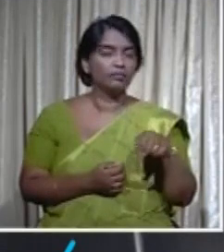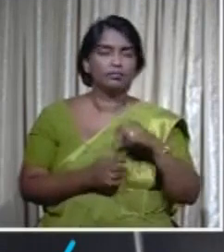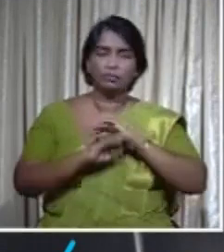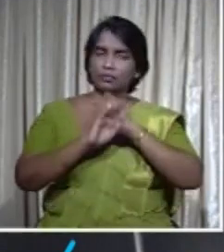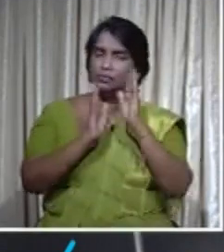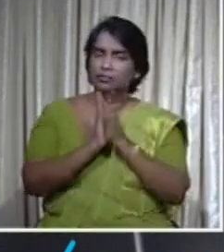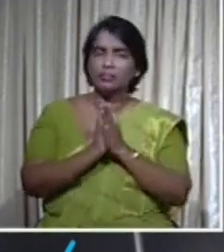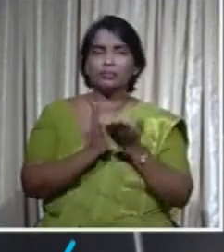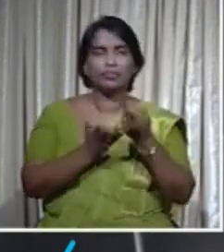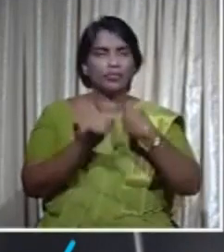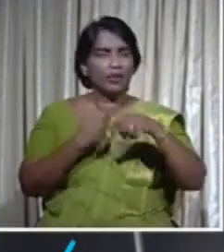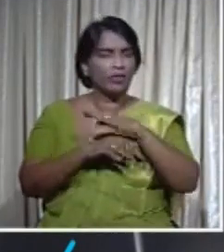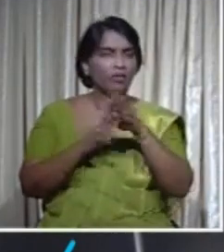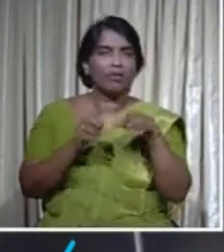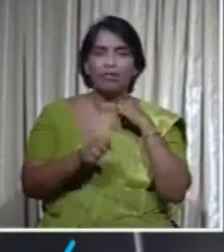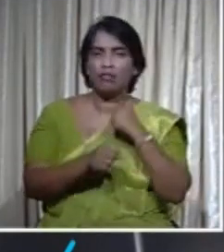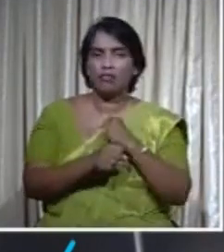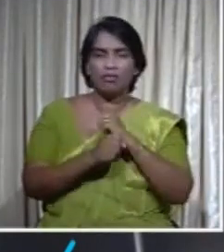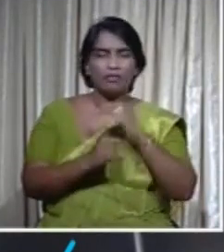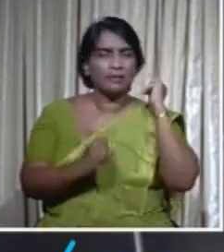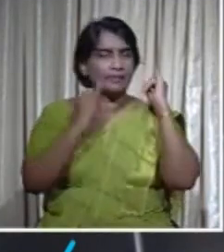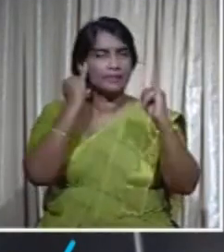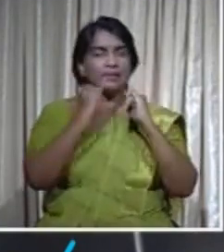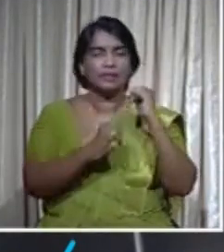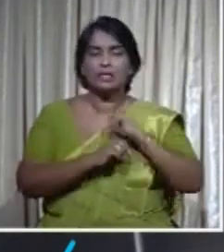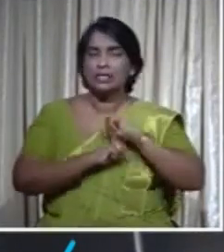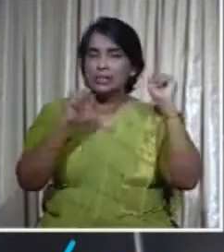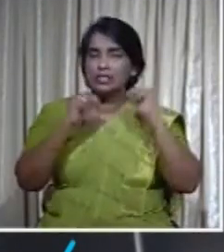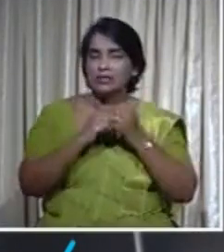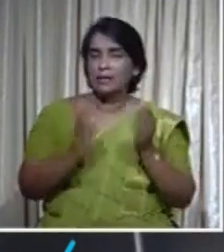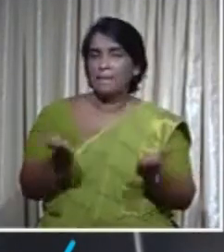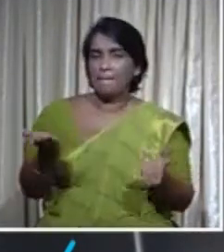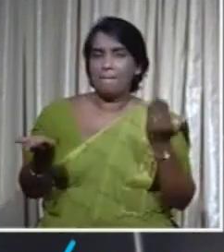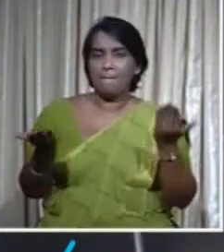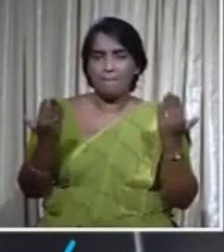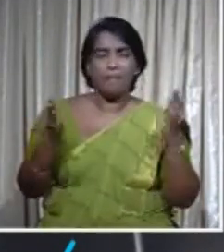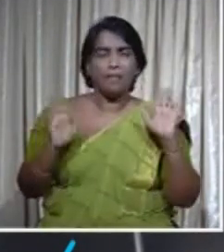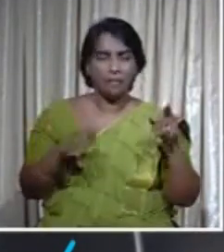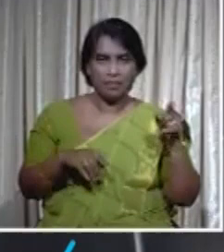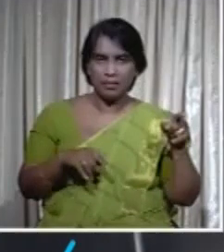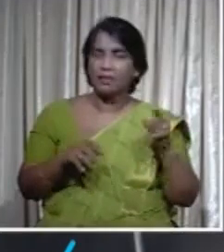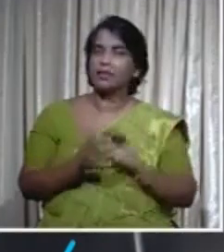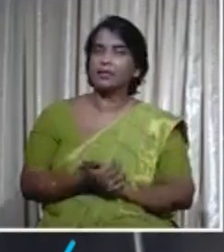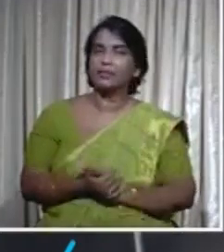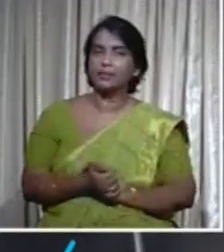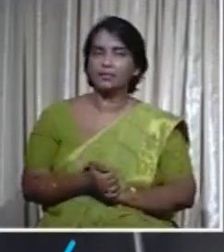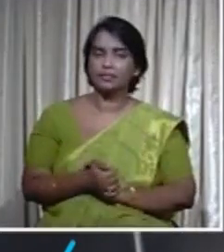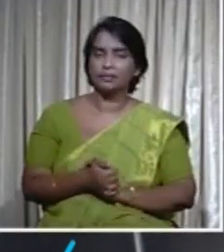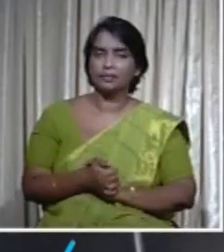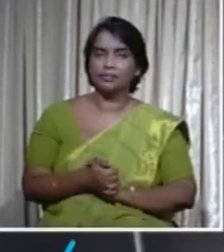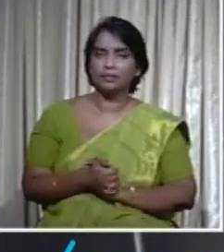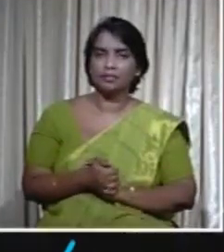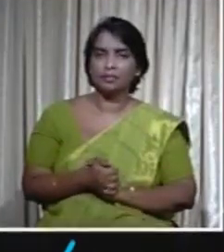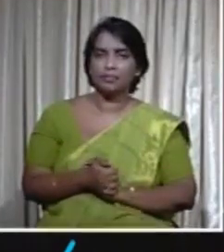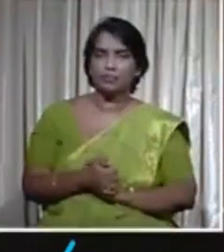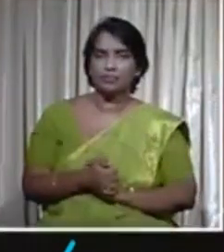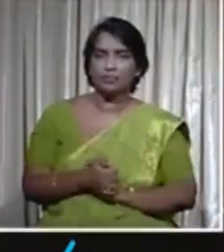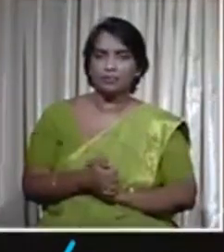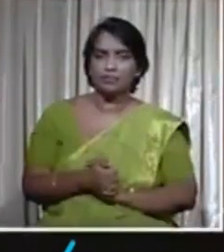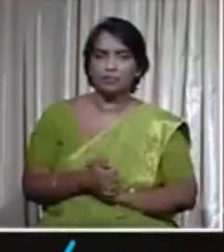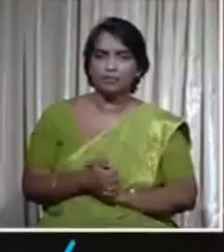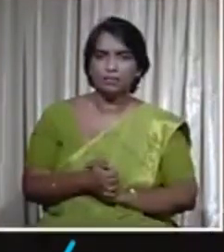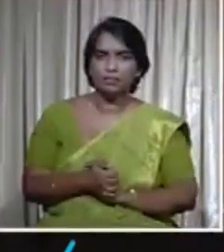அரசுக்கு எதிராக பொருளாதார ரீதியிலே ஓடு ப்ளீஸ் கரு ஹர்ஷன் ராஜகோடன் மெத்துமா மூலாசனர்